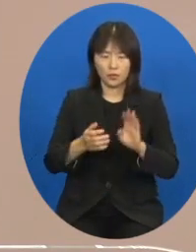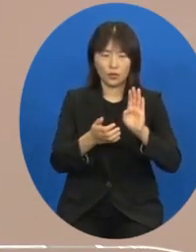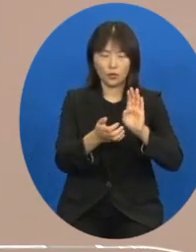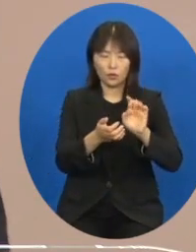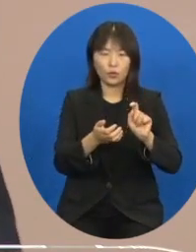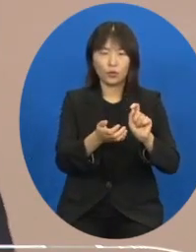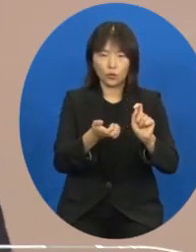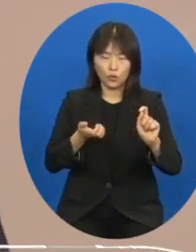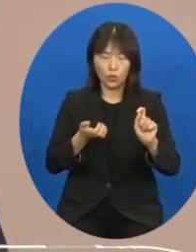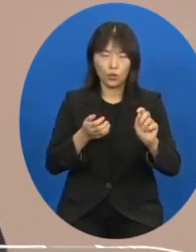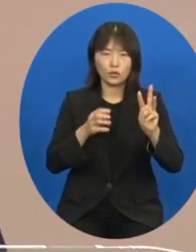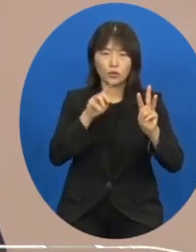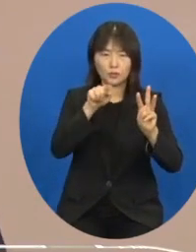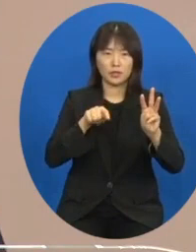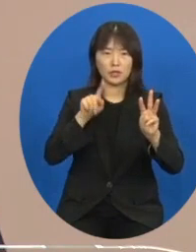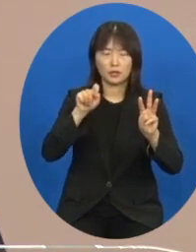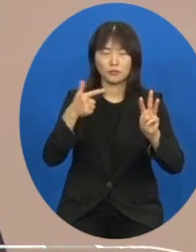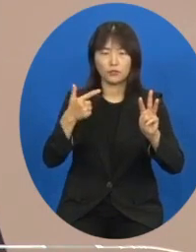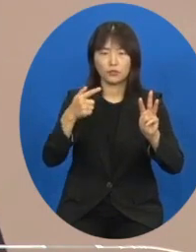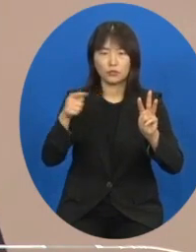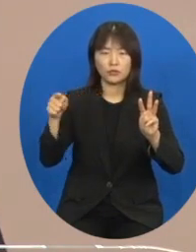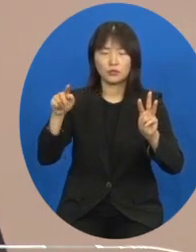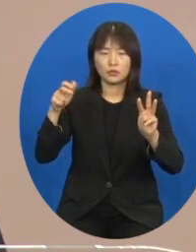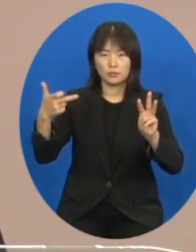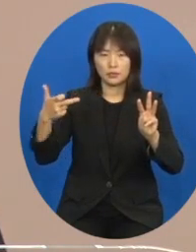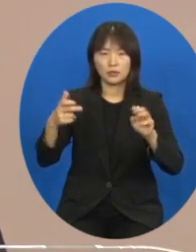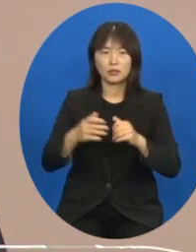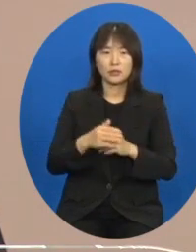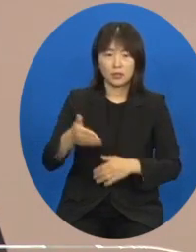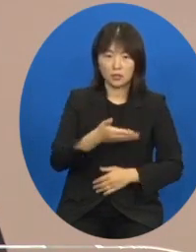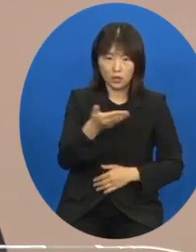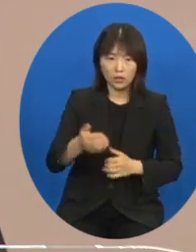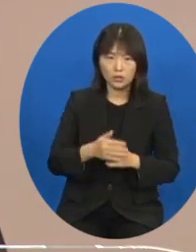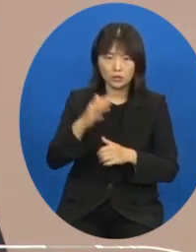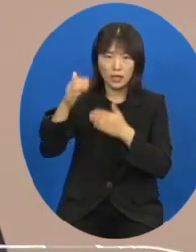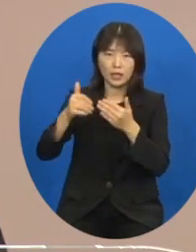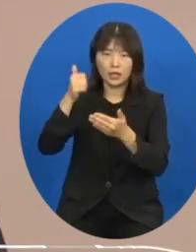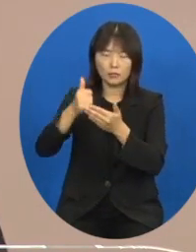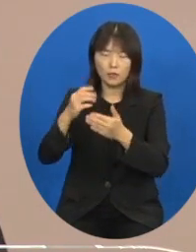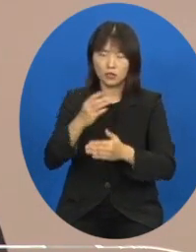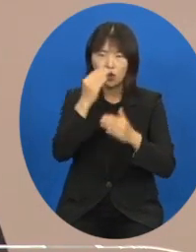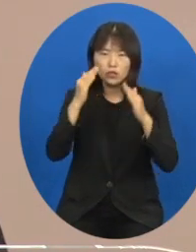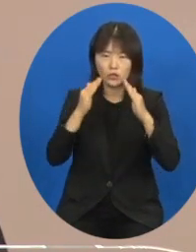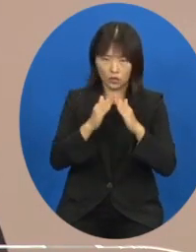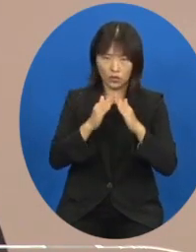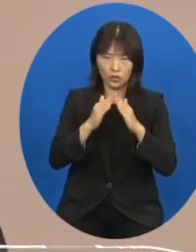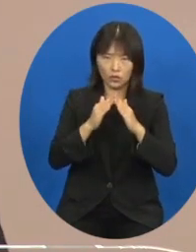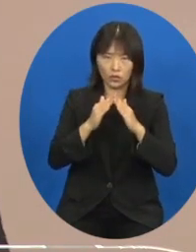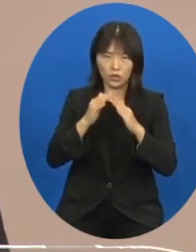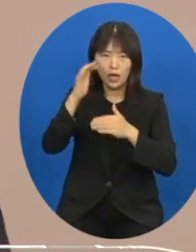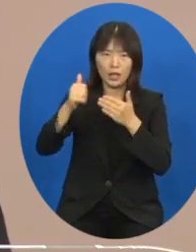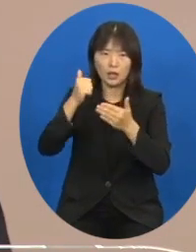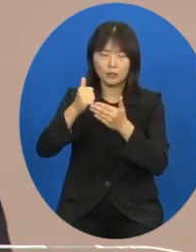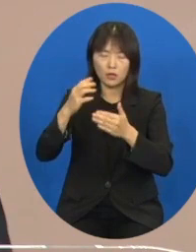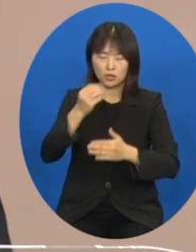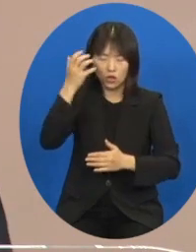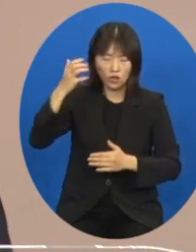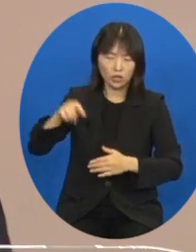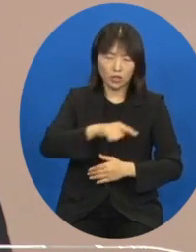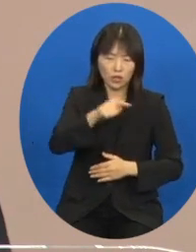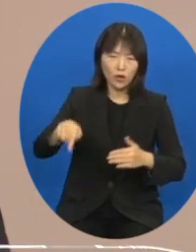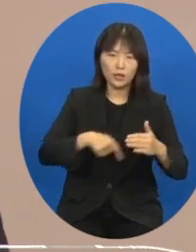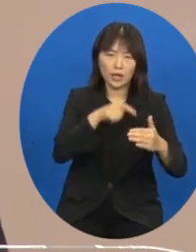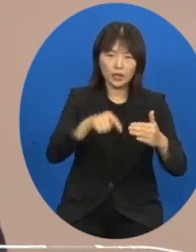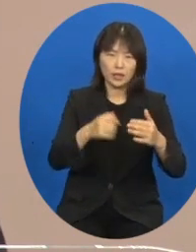고린도전서 3장 16절, 17절에 이렇게 말씀합니다. 너희는 너희가 하나님의 성전인 것과 하나님의